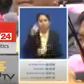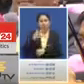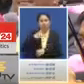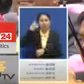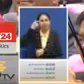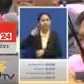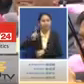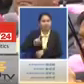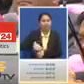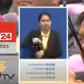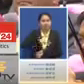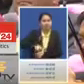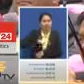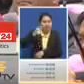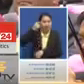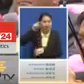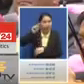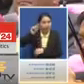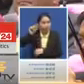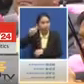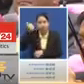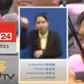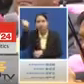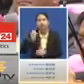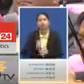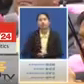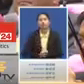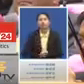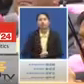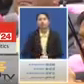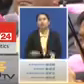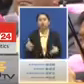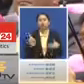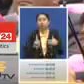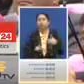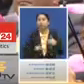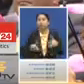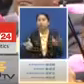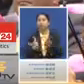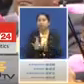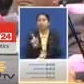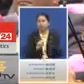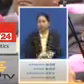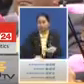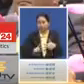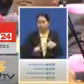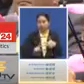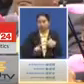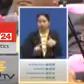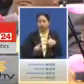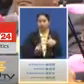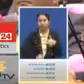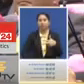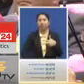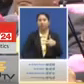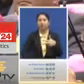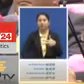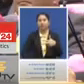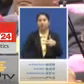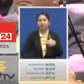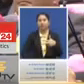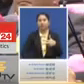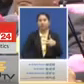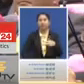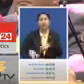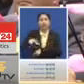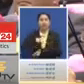ชาอีกเพื่อการอื่นประการสุดท้ายมิติที่3คือกัญชานี่เป็น